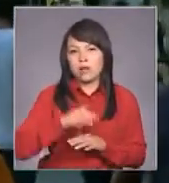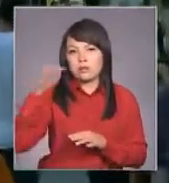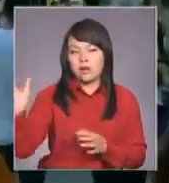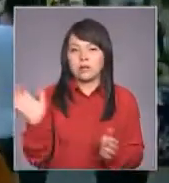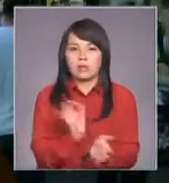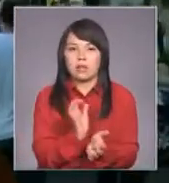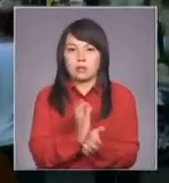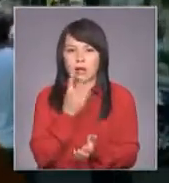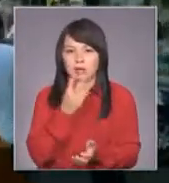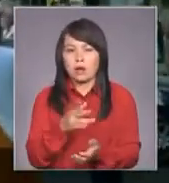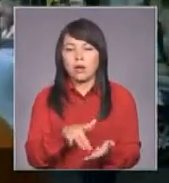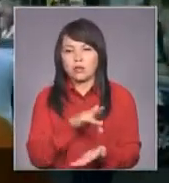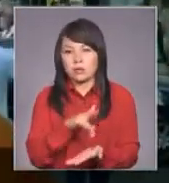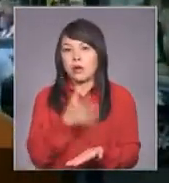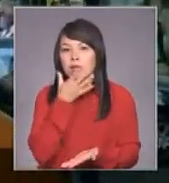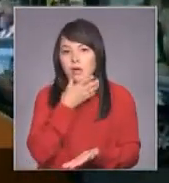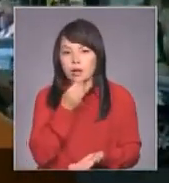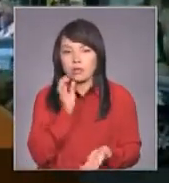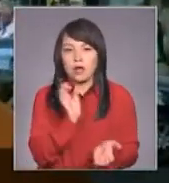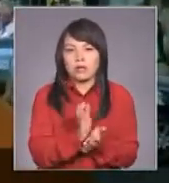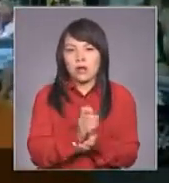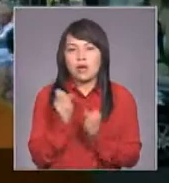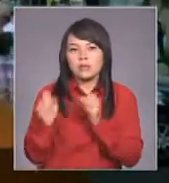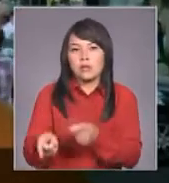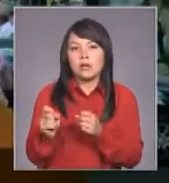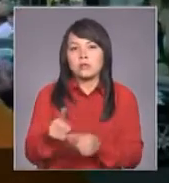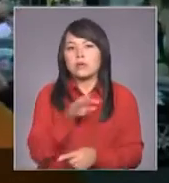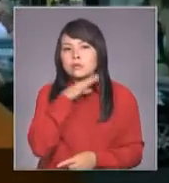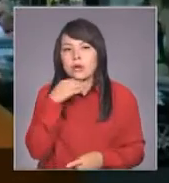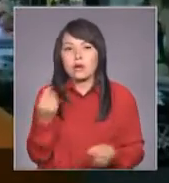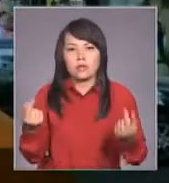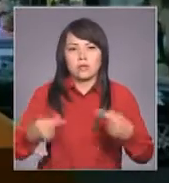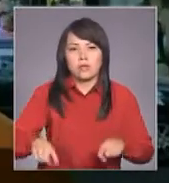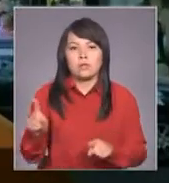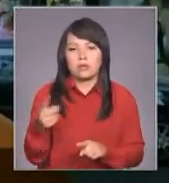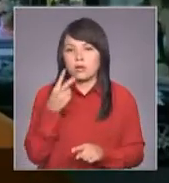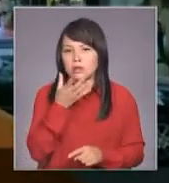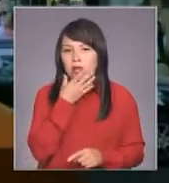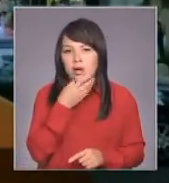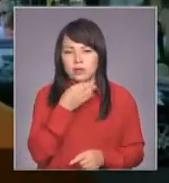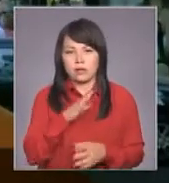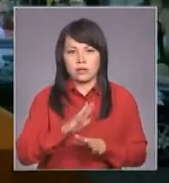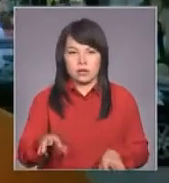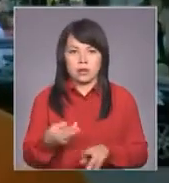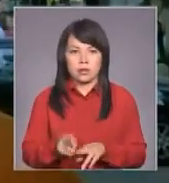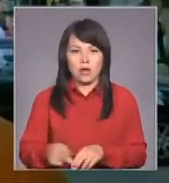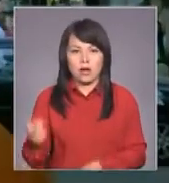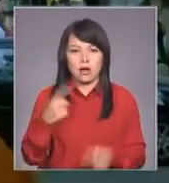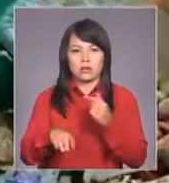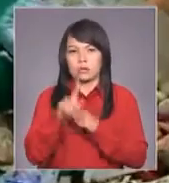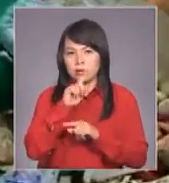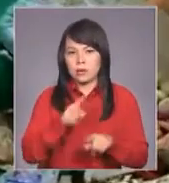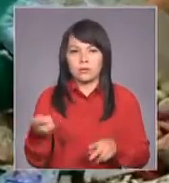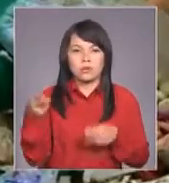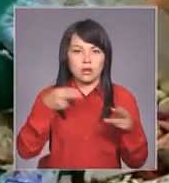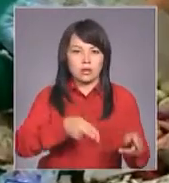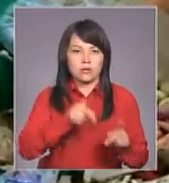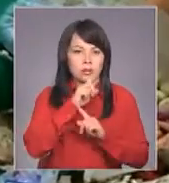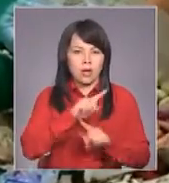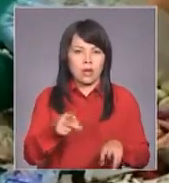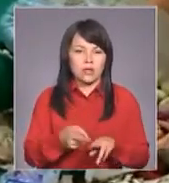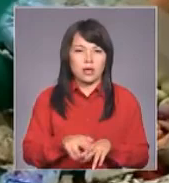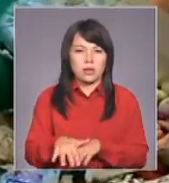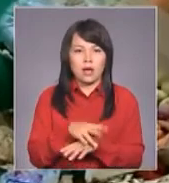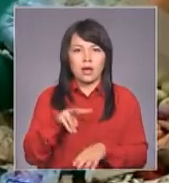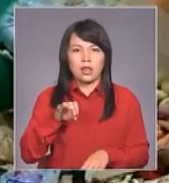Бұл ел өте әдемі, бірақ қоқысқа қатысты мына дағдарыс өте жаман болып тұра. Мұнда қайтып оралғың келмейді. Сарапшылардың